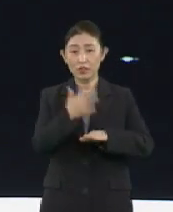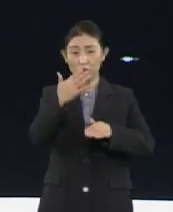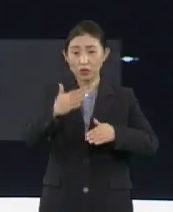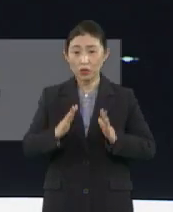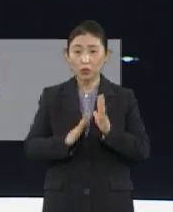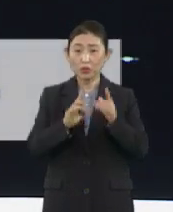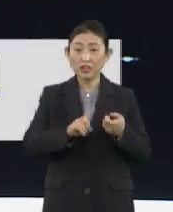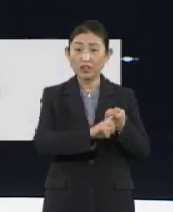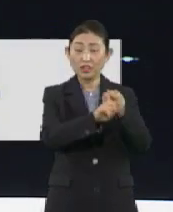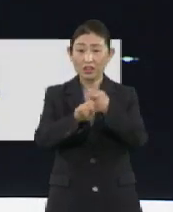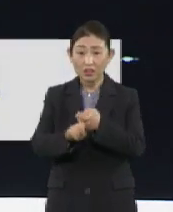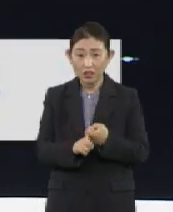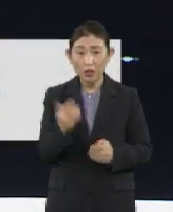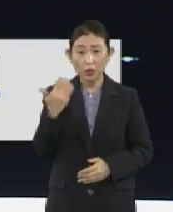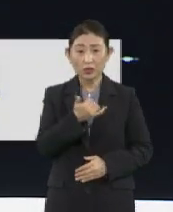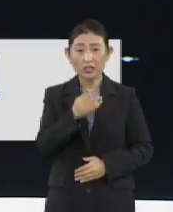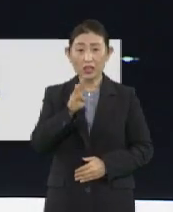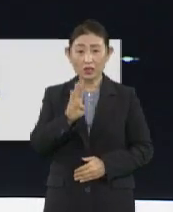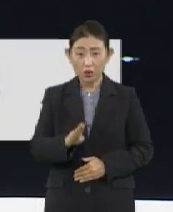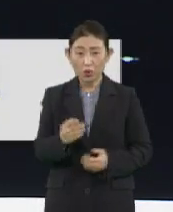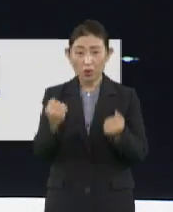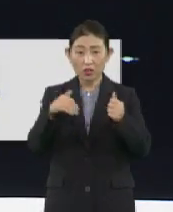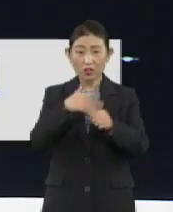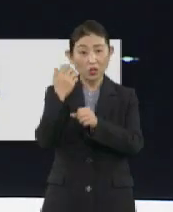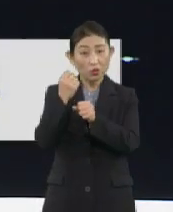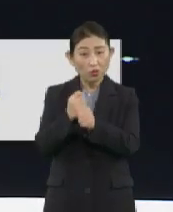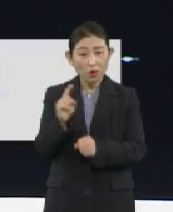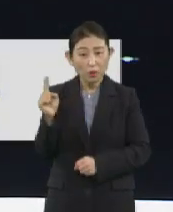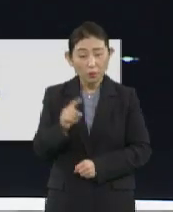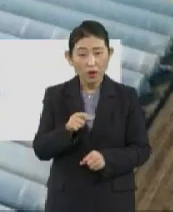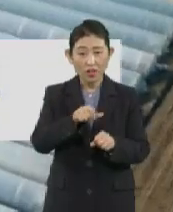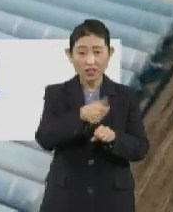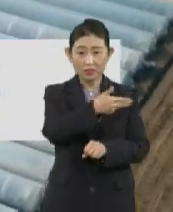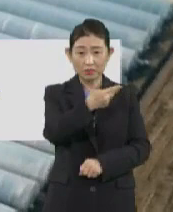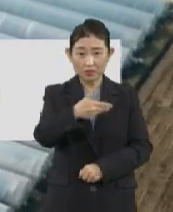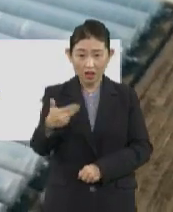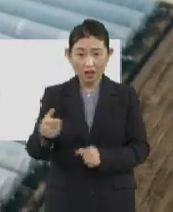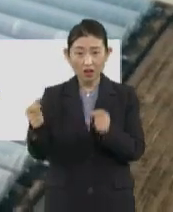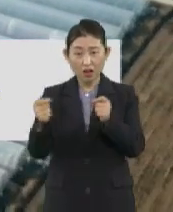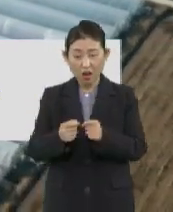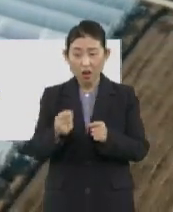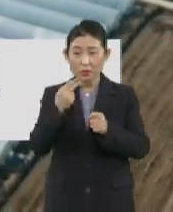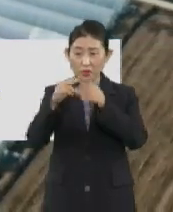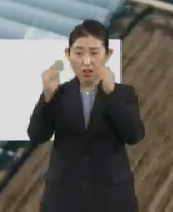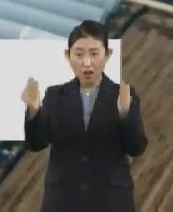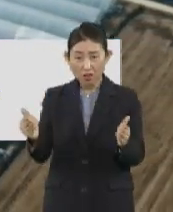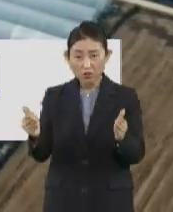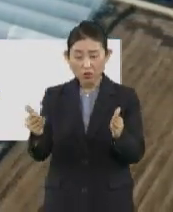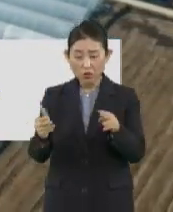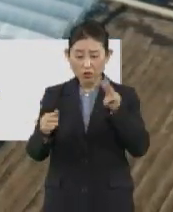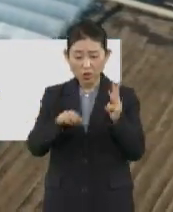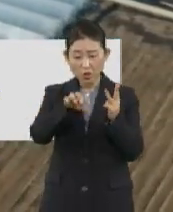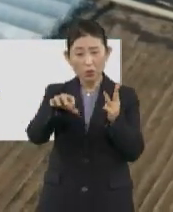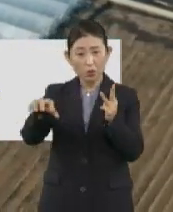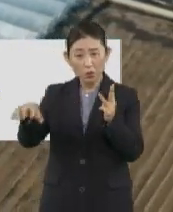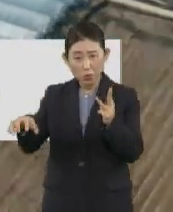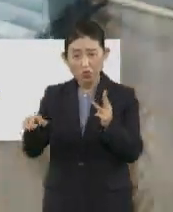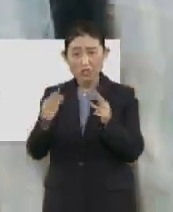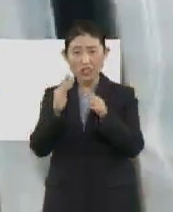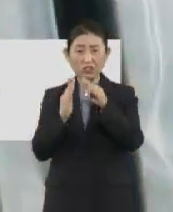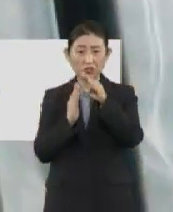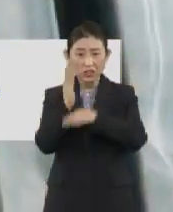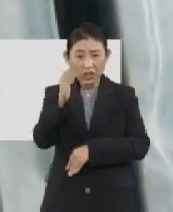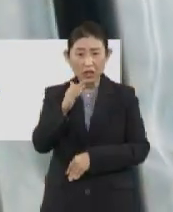대전충남 녹색연합은 최근 3종 보건환경연구원 이 금강 백제보 인건 수막 재배 시설 3곳에서 기준치를